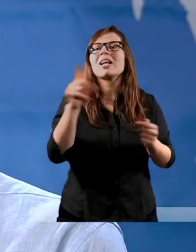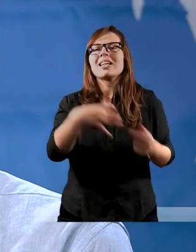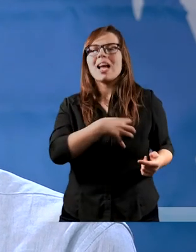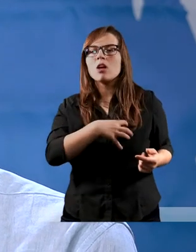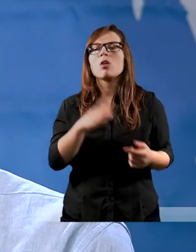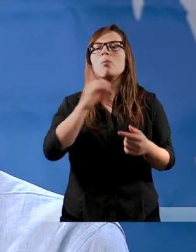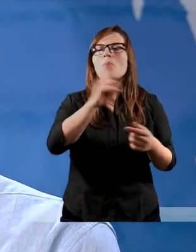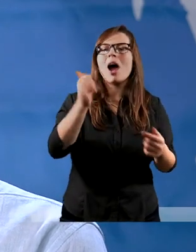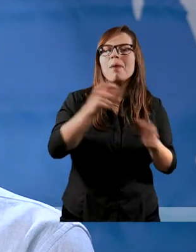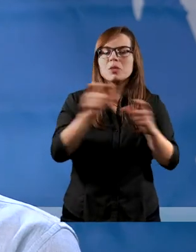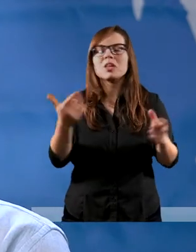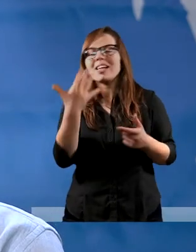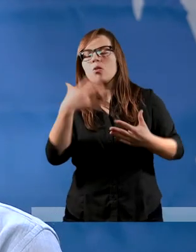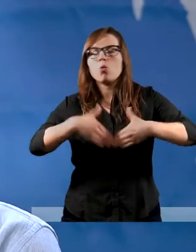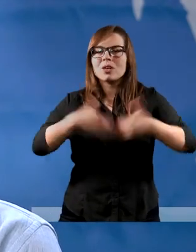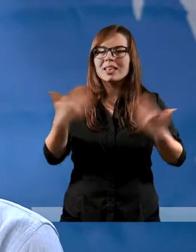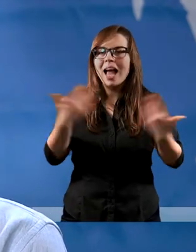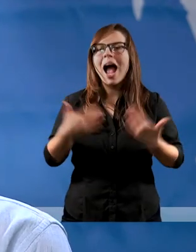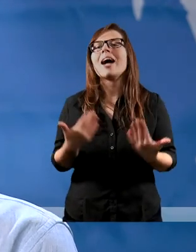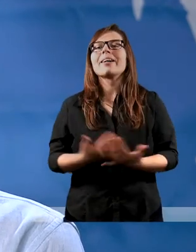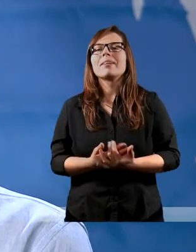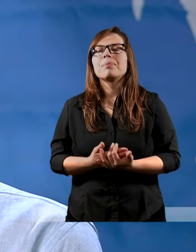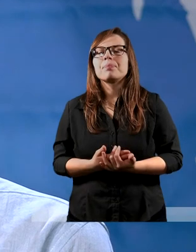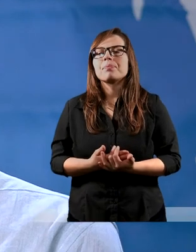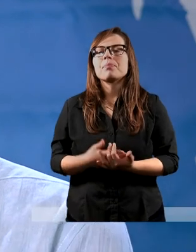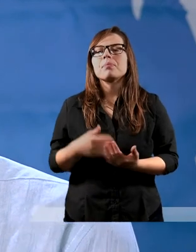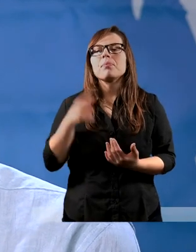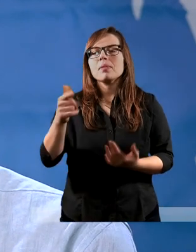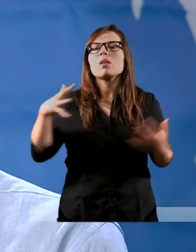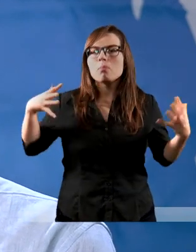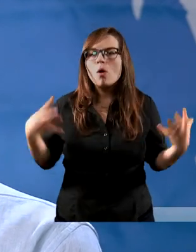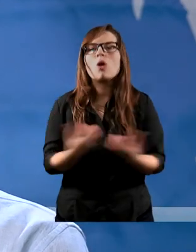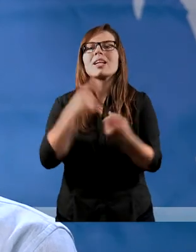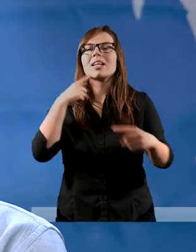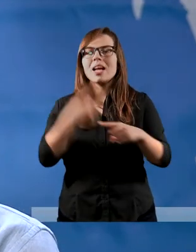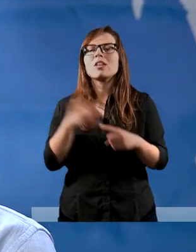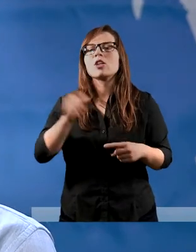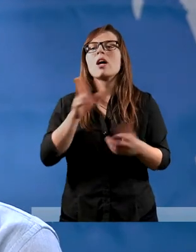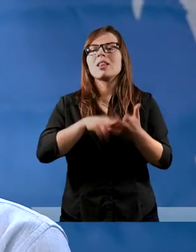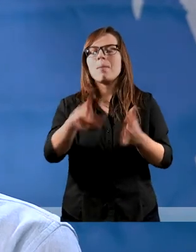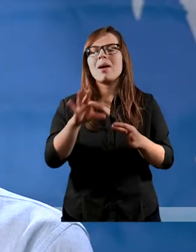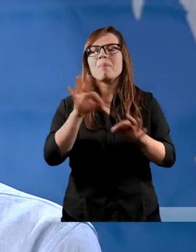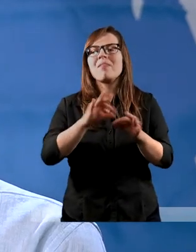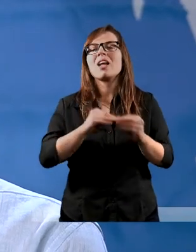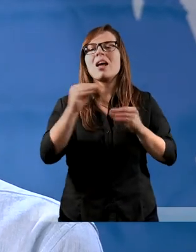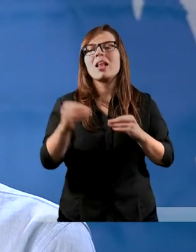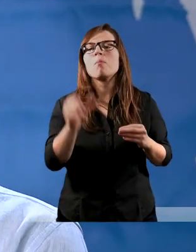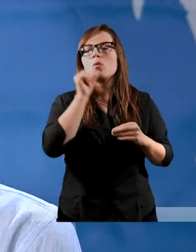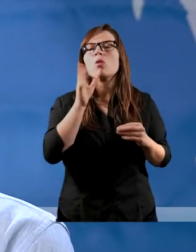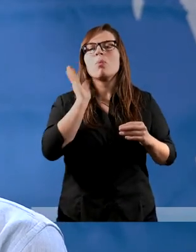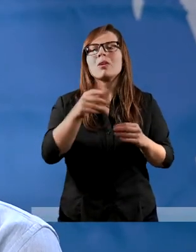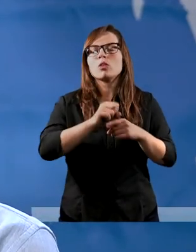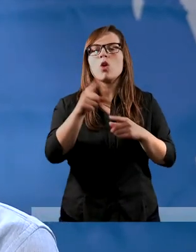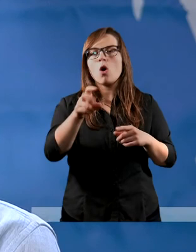rzeczywiście po jakichś kilku dniach została po prostu podjęta decyzja, że na pewnym etapie prób zrobiona